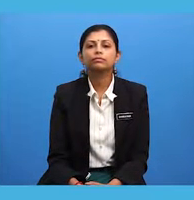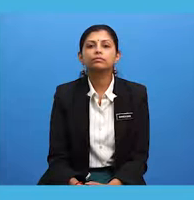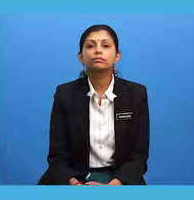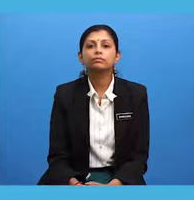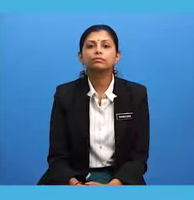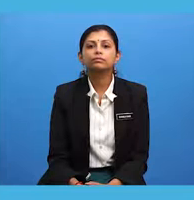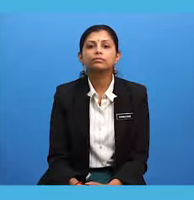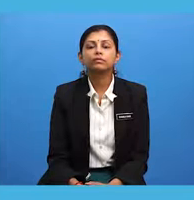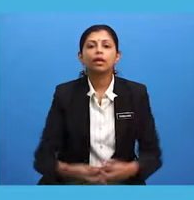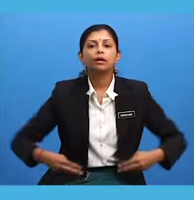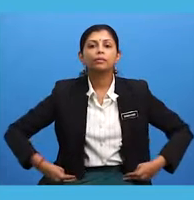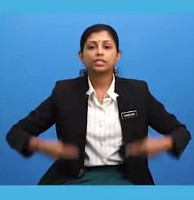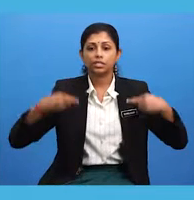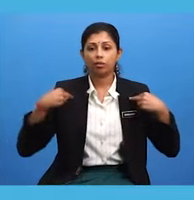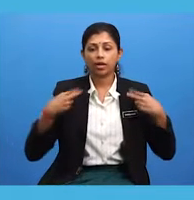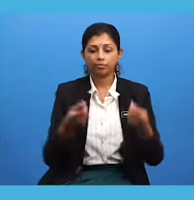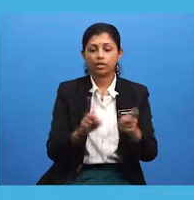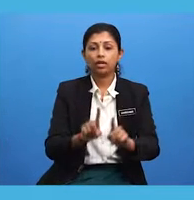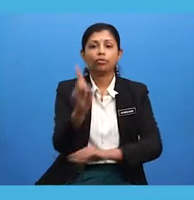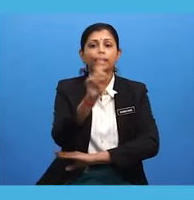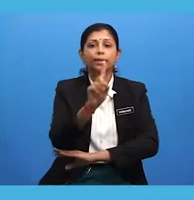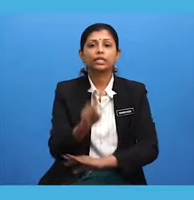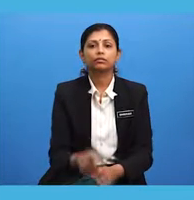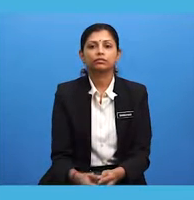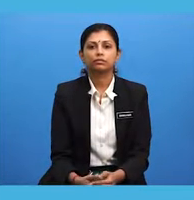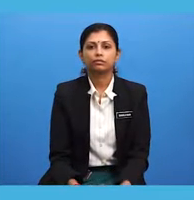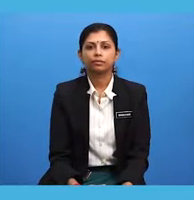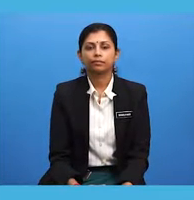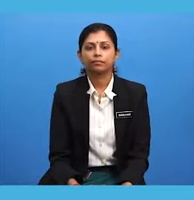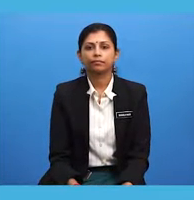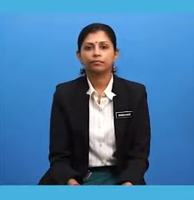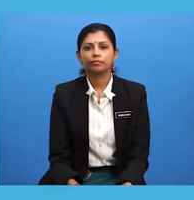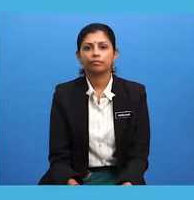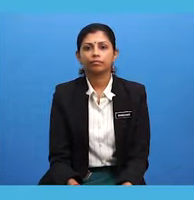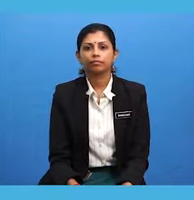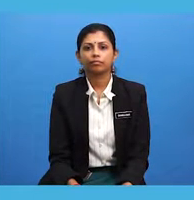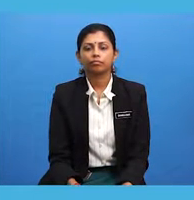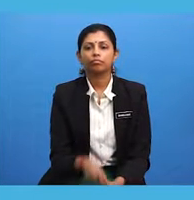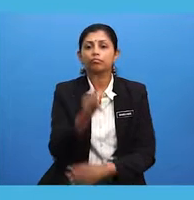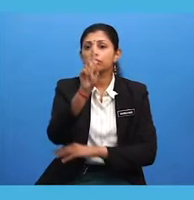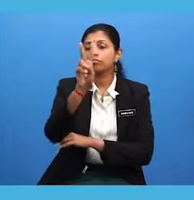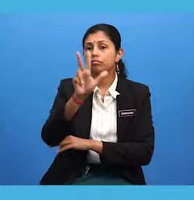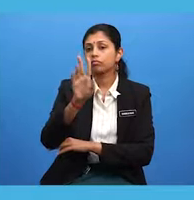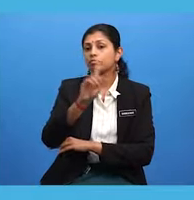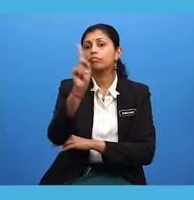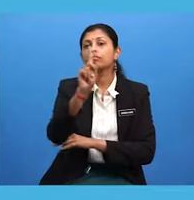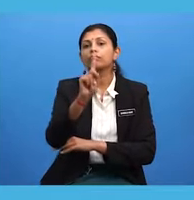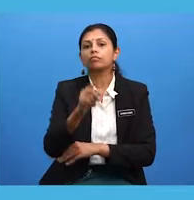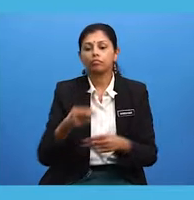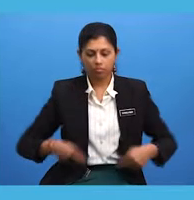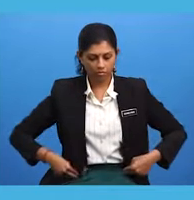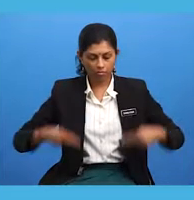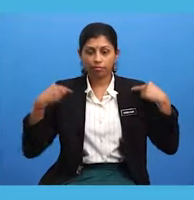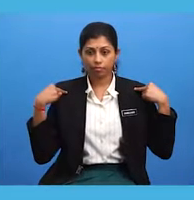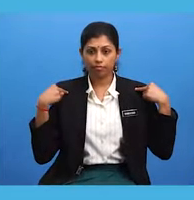Persenyawaan berlaku di bahagian yang bertanda A 1, B 2,